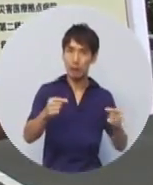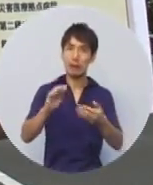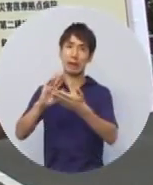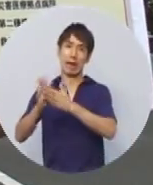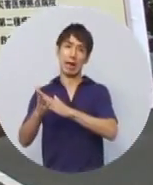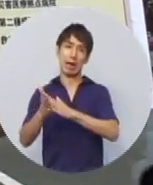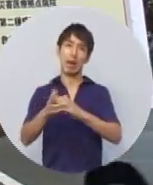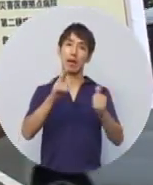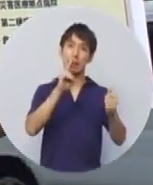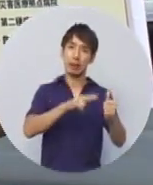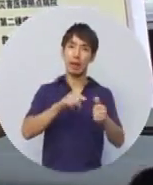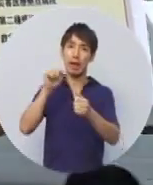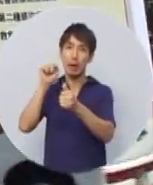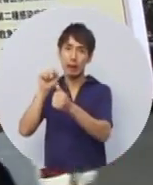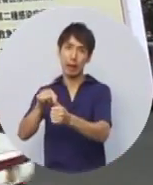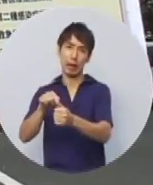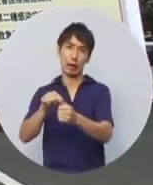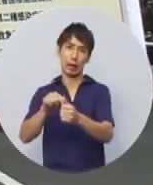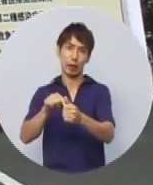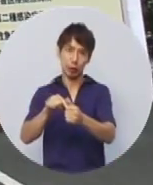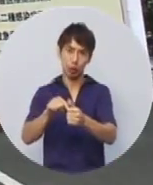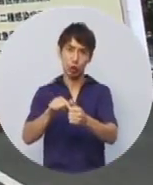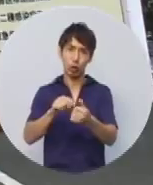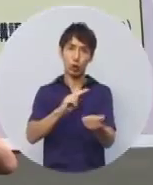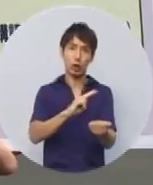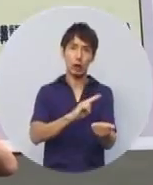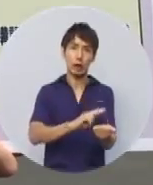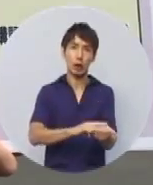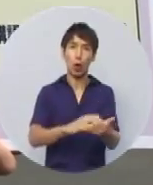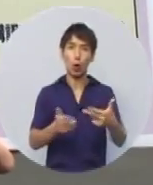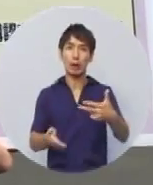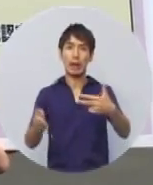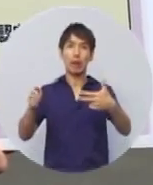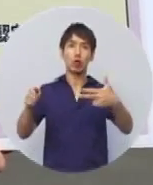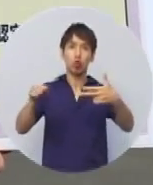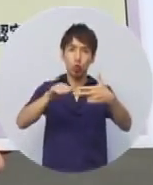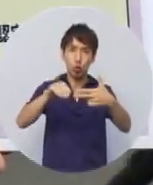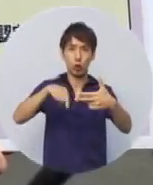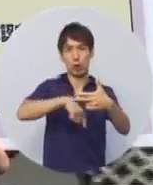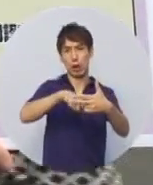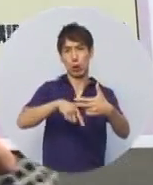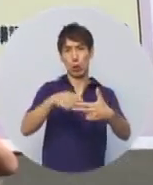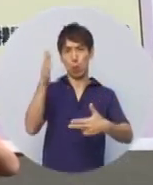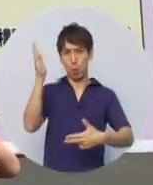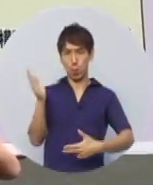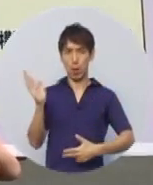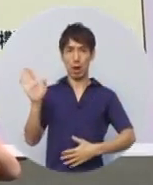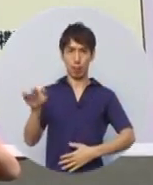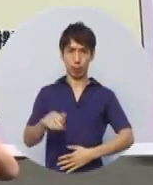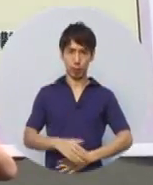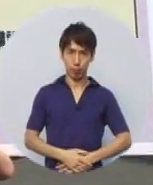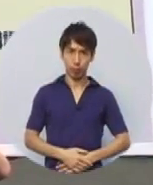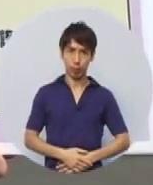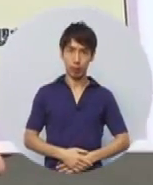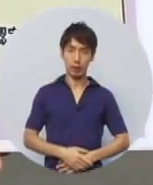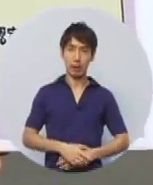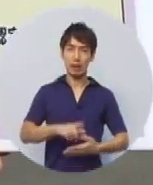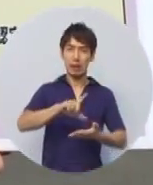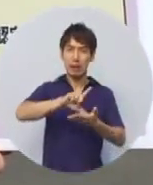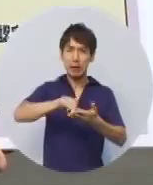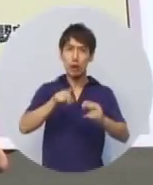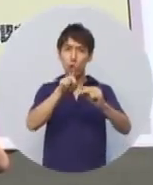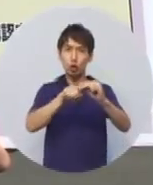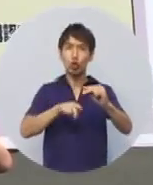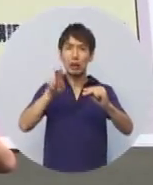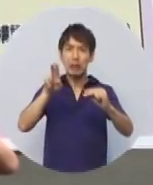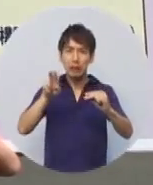定および指定されている医療機関としての内容はご覧の通りとなっています。まさに地域の拠点病院になっている